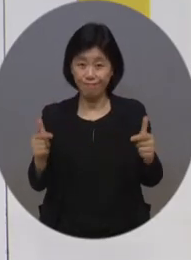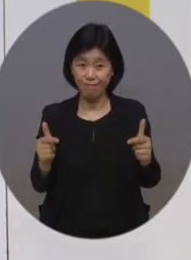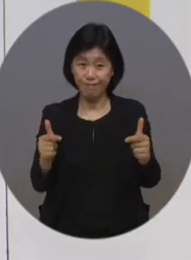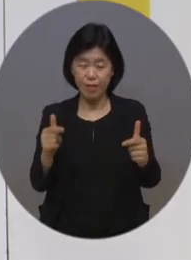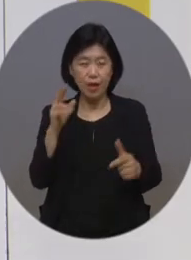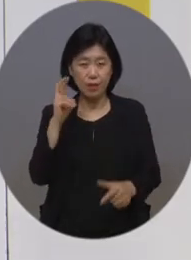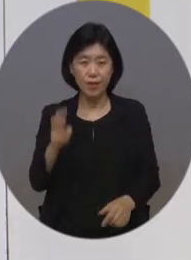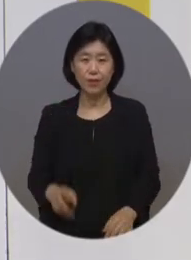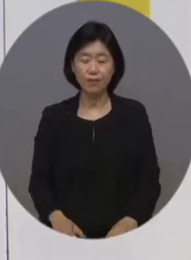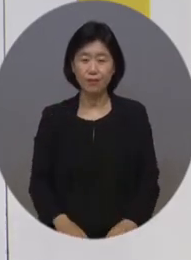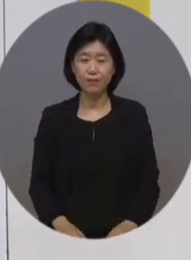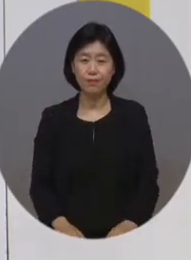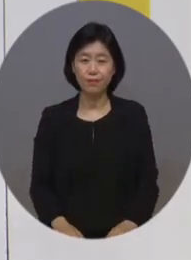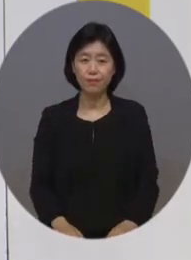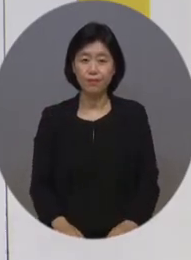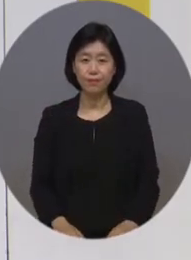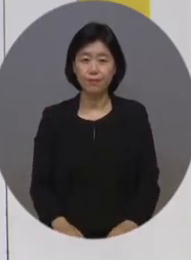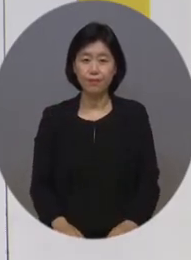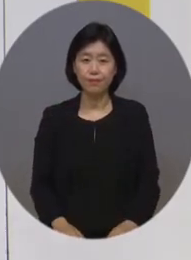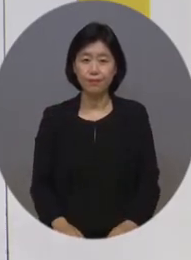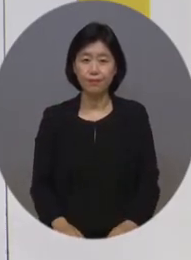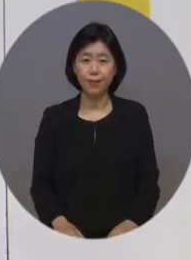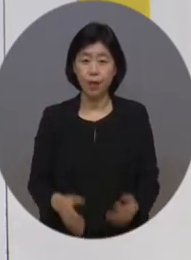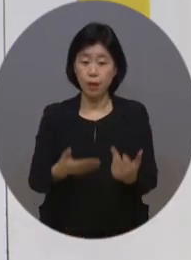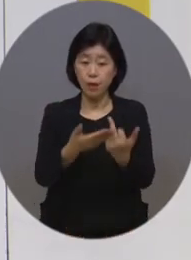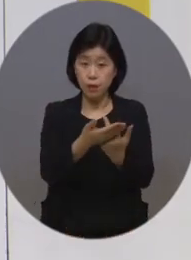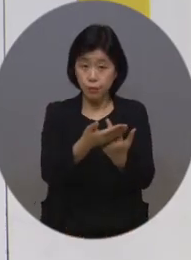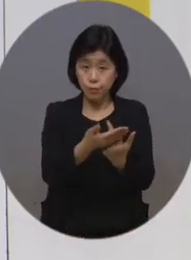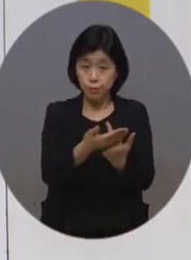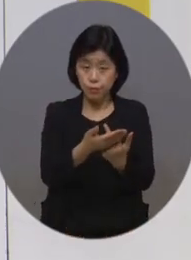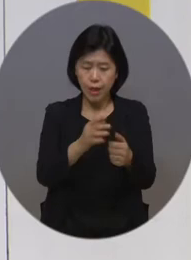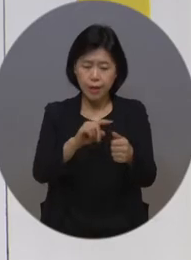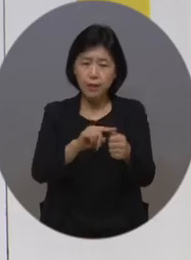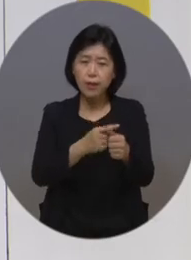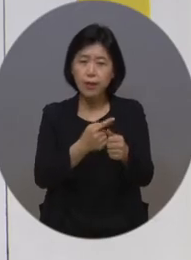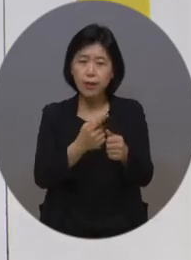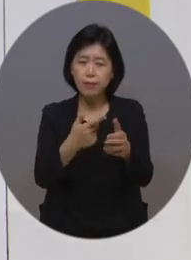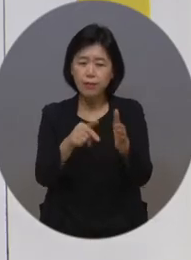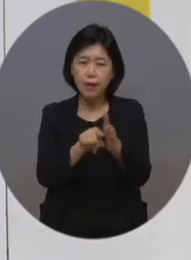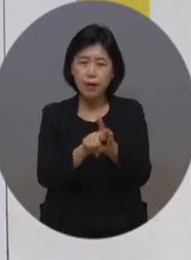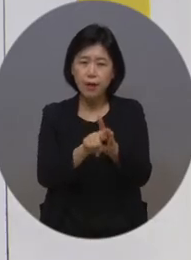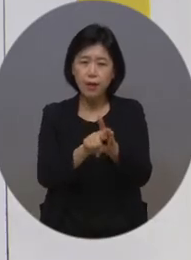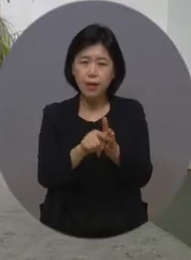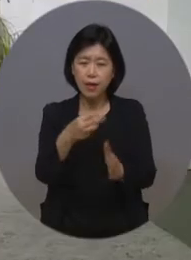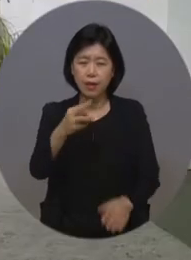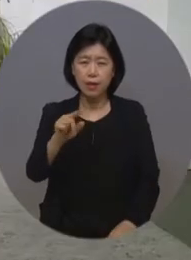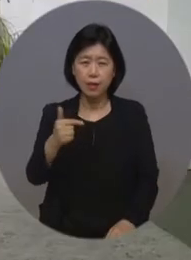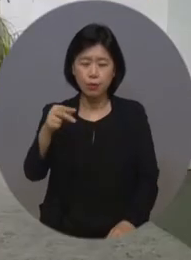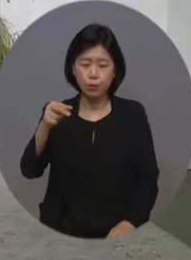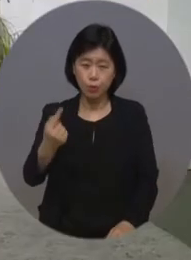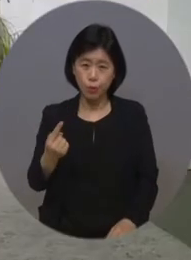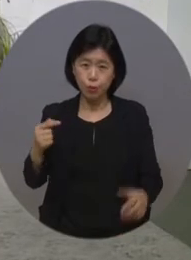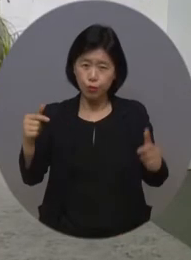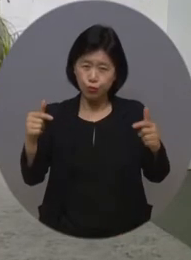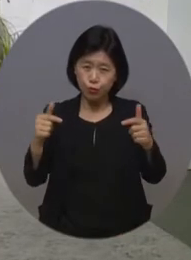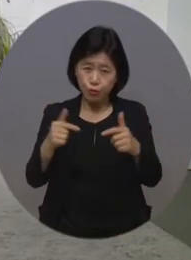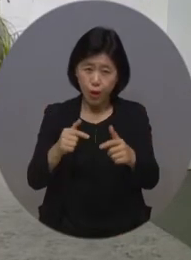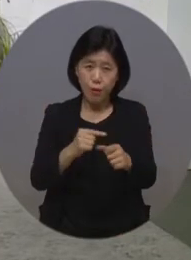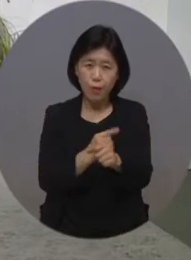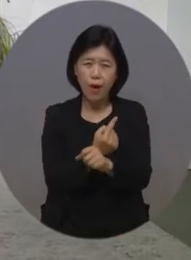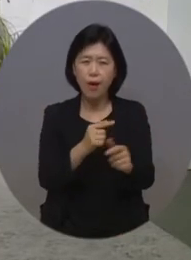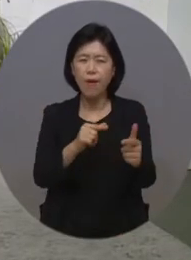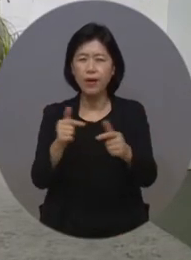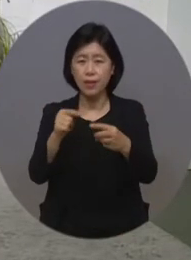인재 키우기 4 세 가지는 결국 대한민국이 가야될 방향 이거든요 그렇죠 그러구요 이게 그